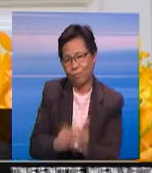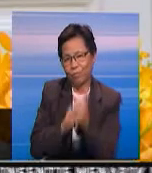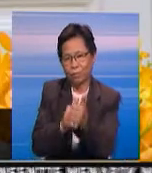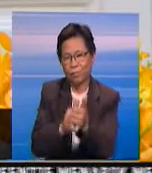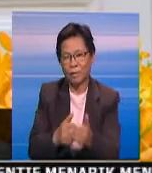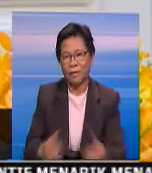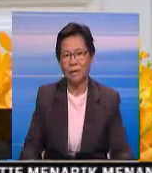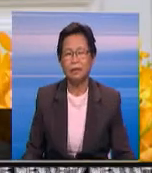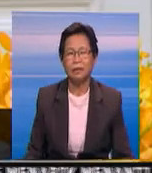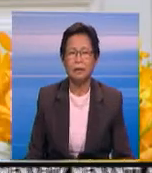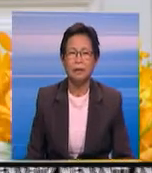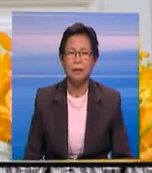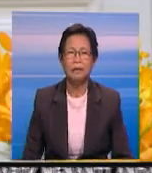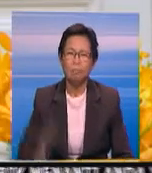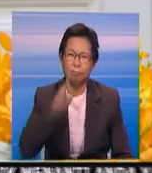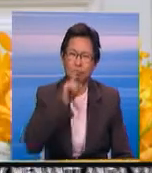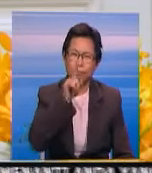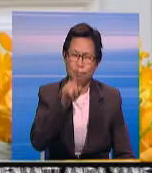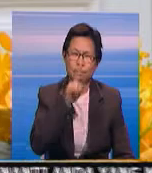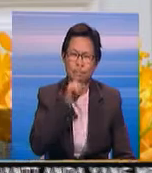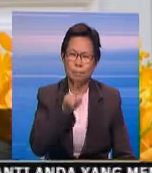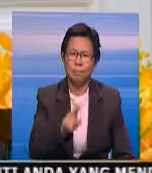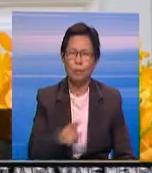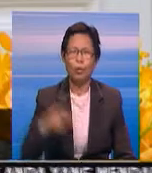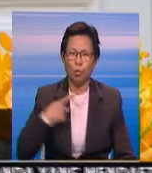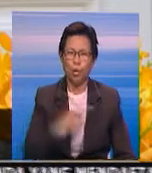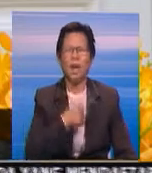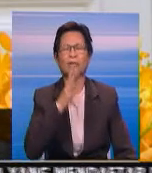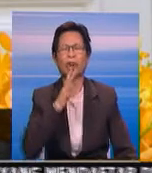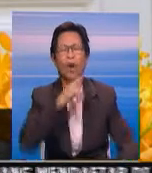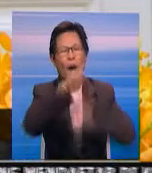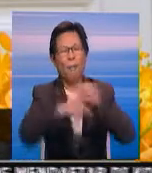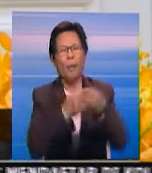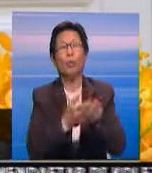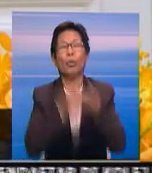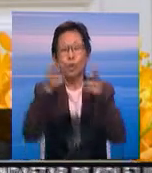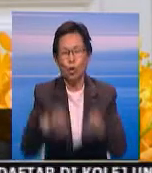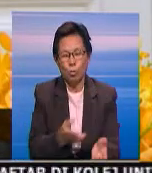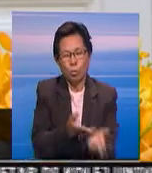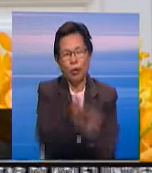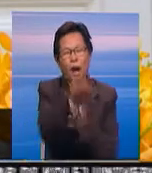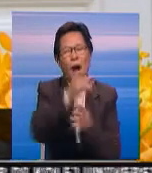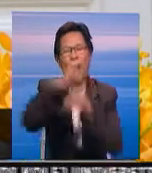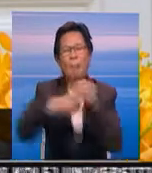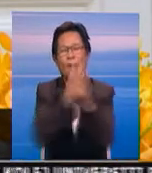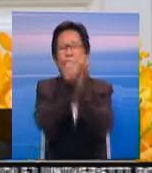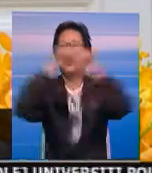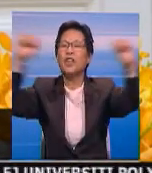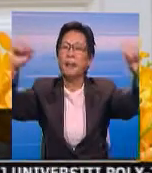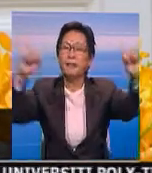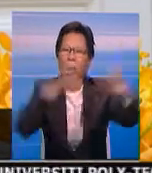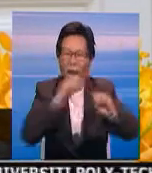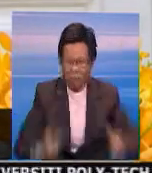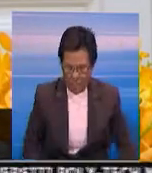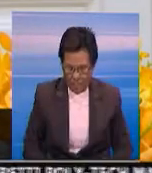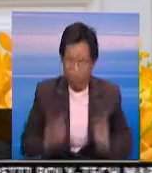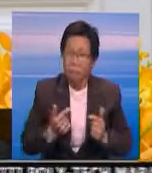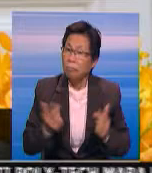Despite the fact that they keep on talking about human rights, about freedom and the like,